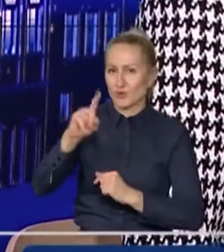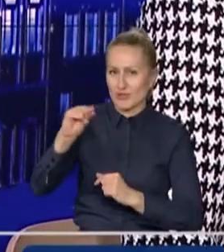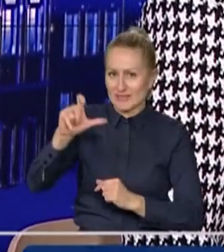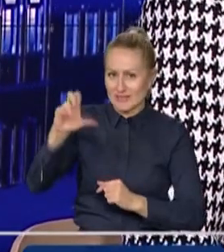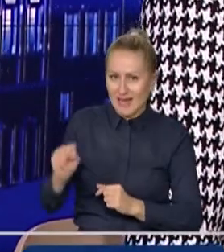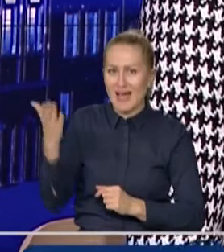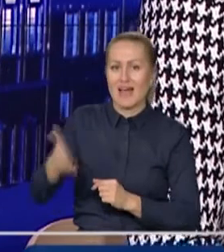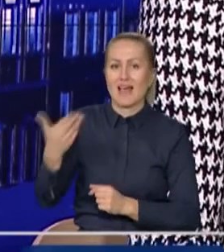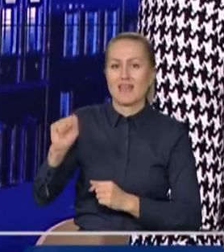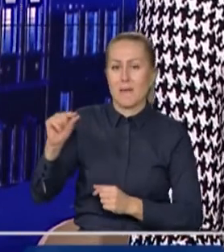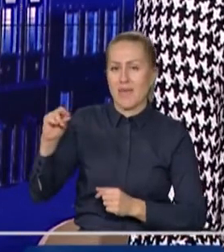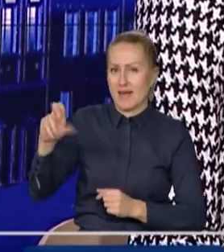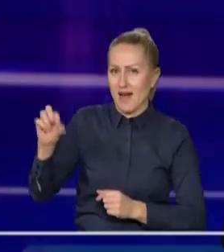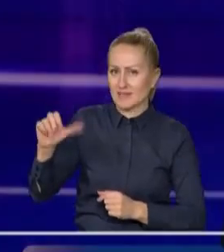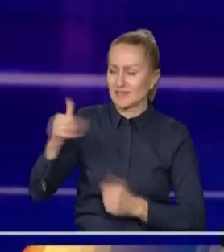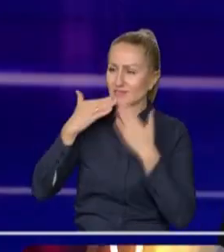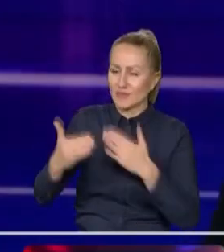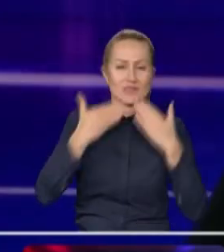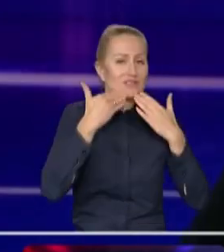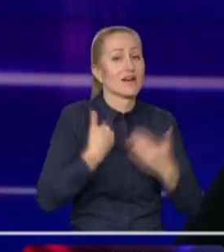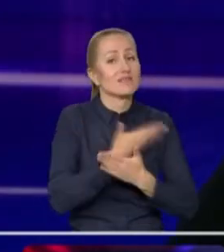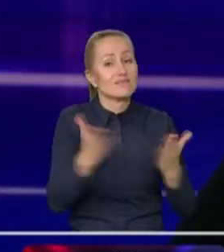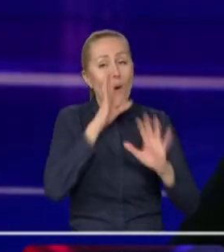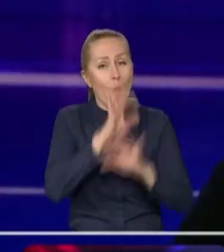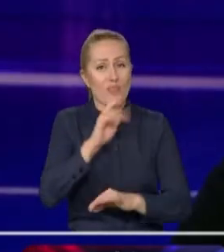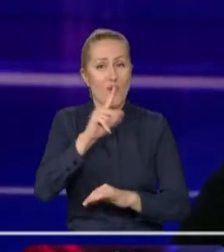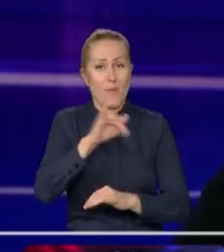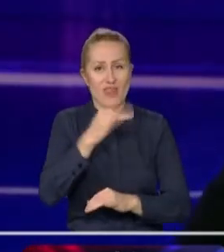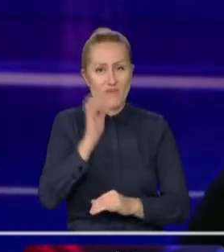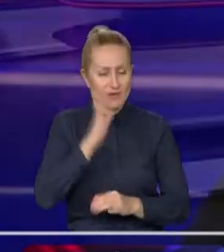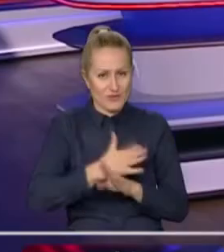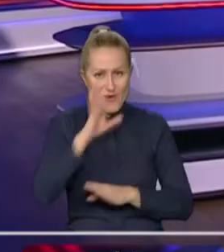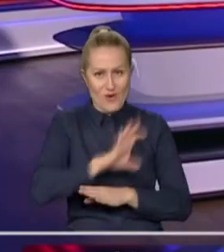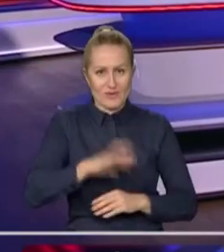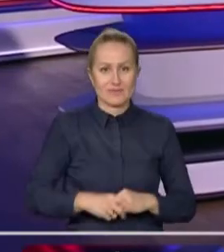Grzegorz Nabiera. Dziękujemy. Dobranoc. Ale zachęcam państwa do pozostania z TVP Info.